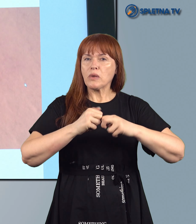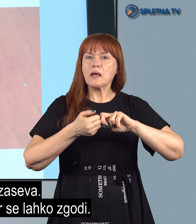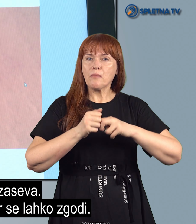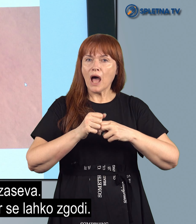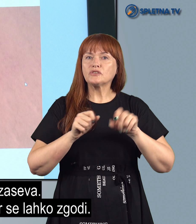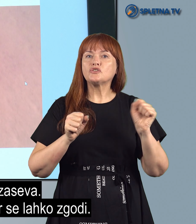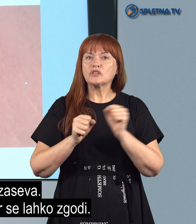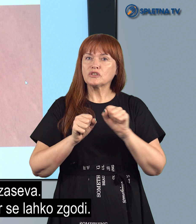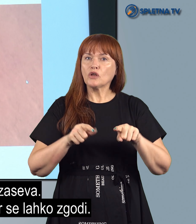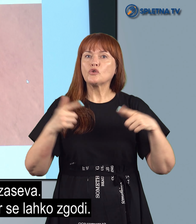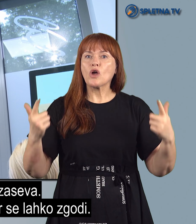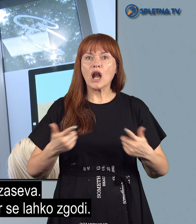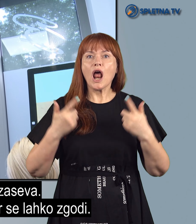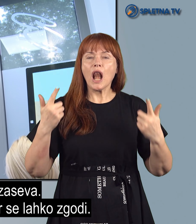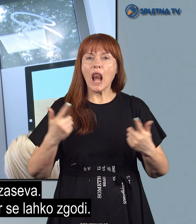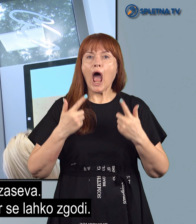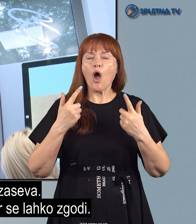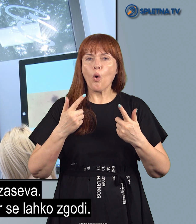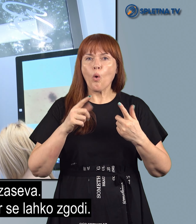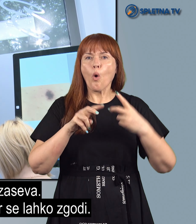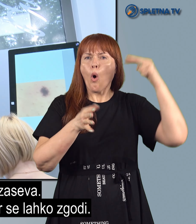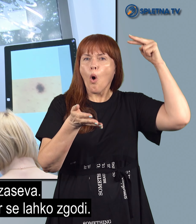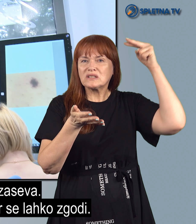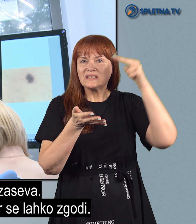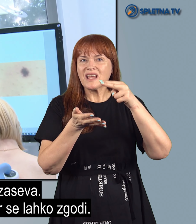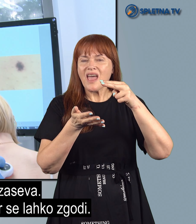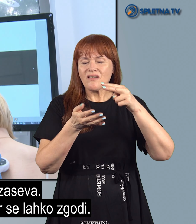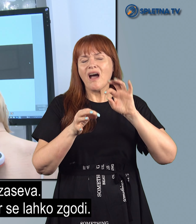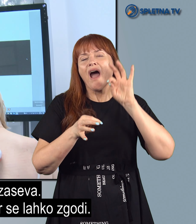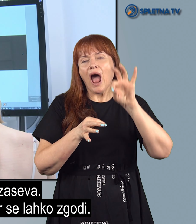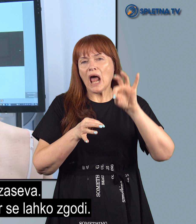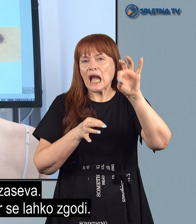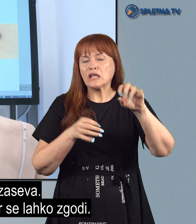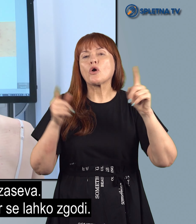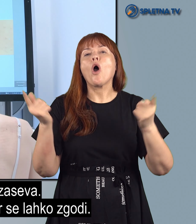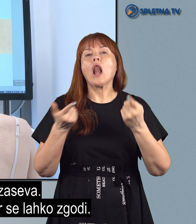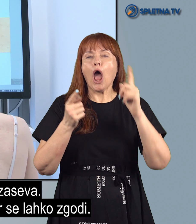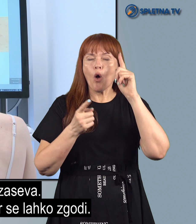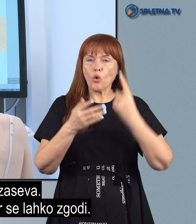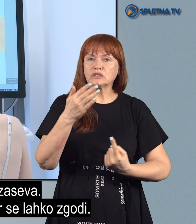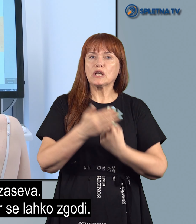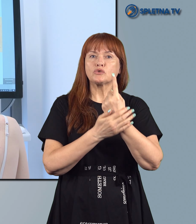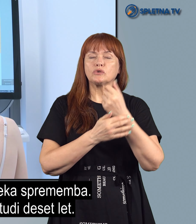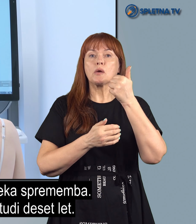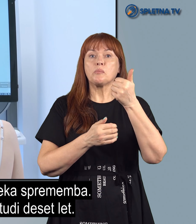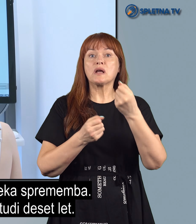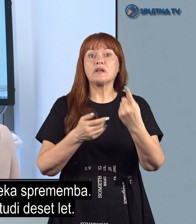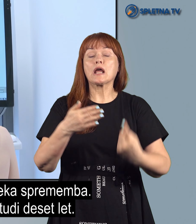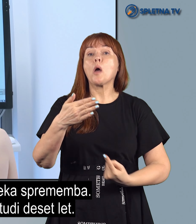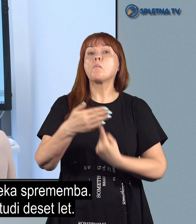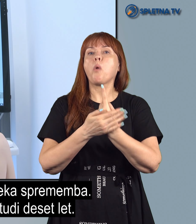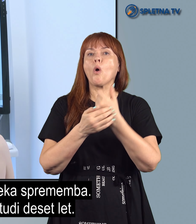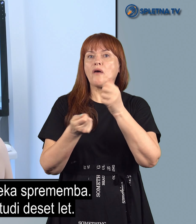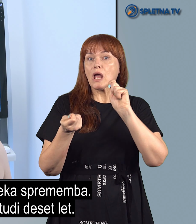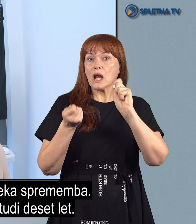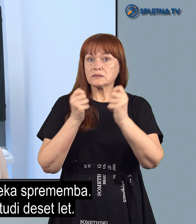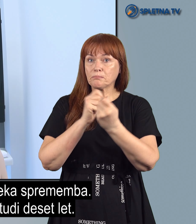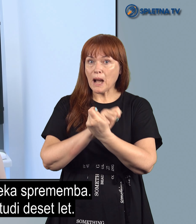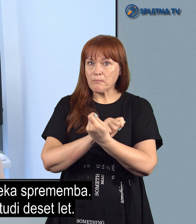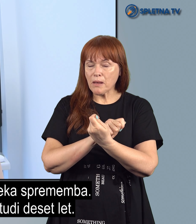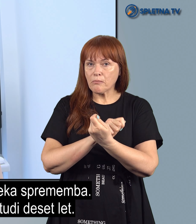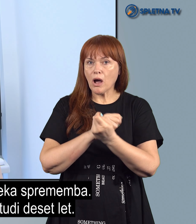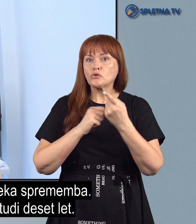problematičen, ker lahko zaseva, to je redko, ampak lahko pa se zgodi. Najprej se nekaj pojavi, ena